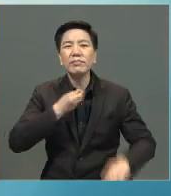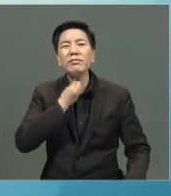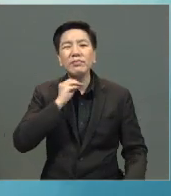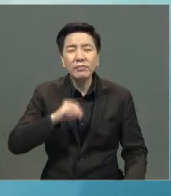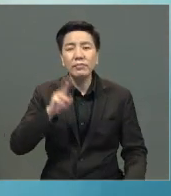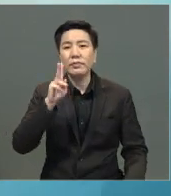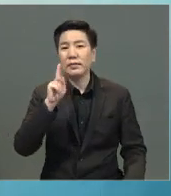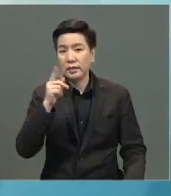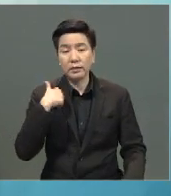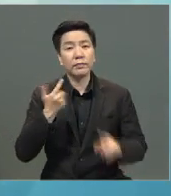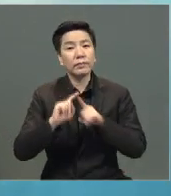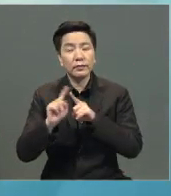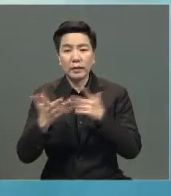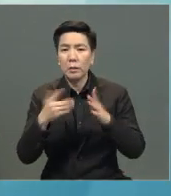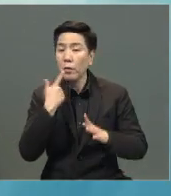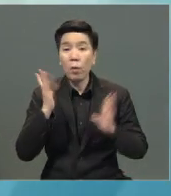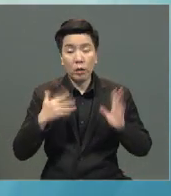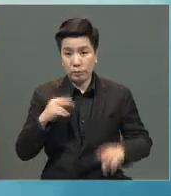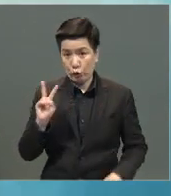นะครับก็ในรายละเอียดก็จะมีอาการรวมนะครับหลายๆอย่างลิ้นรับรสไม่ได้ปวดกล้ามเนื้อปวดศีรษะจมูกไม่ได้กลิ่นเจ็บคอมีเสมหะนะครับมีอยู่2